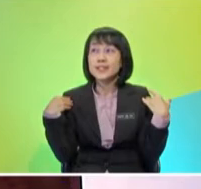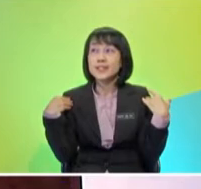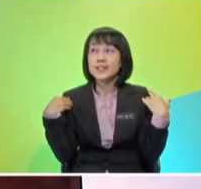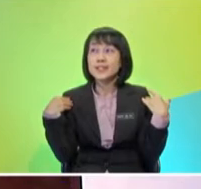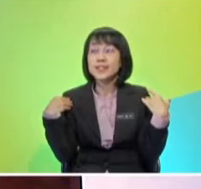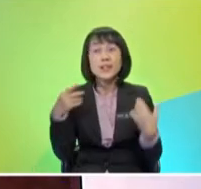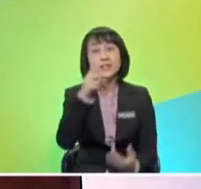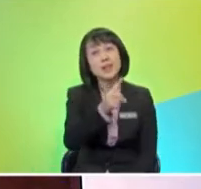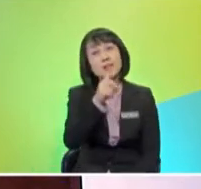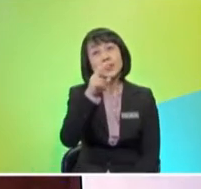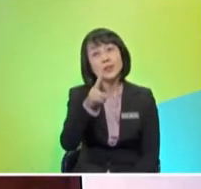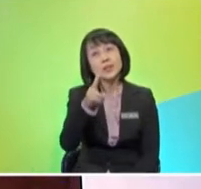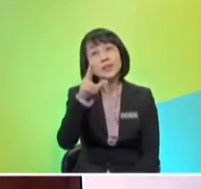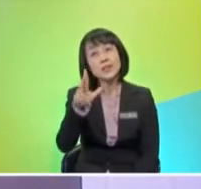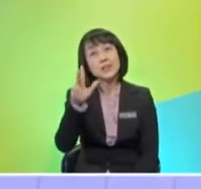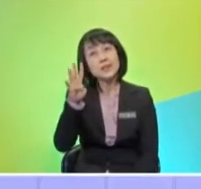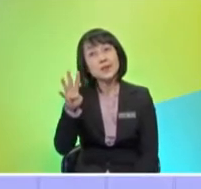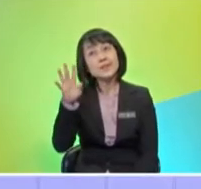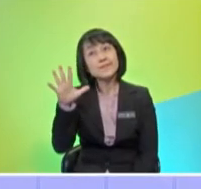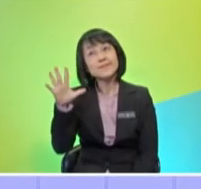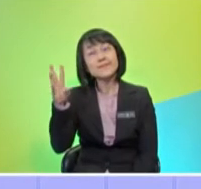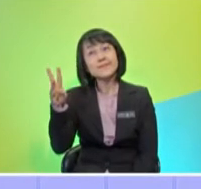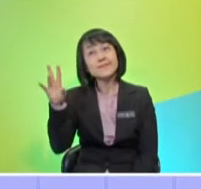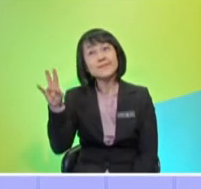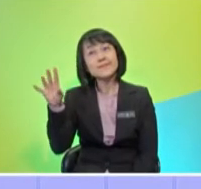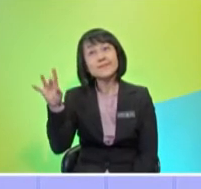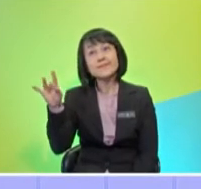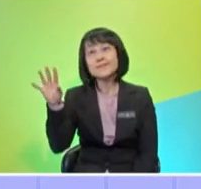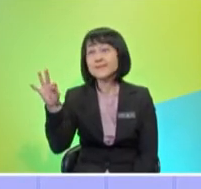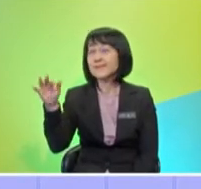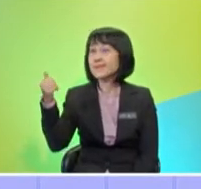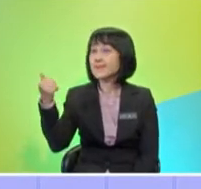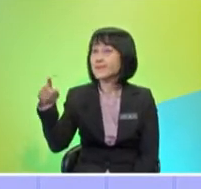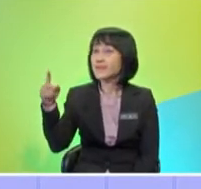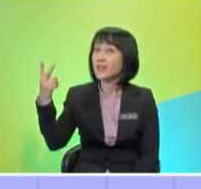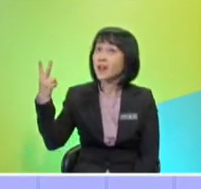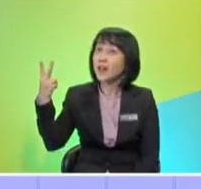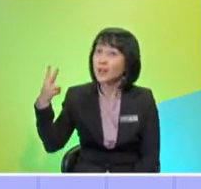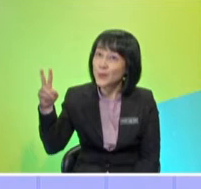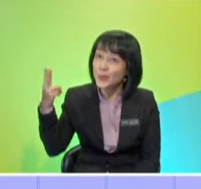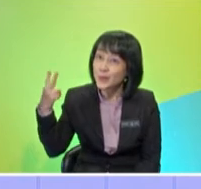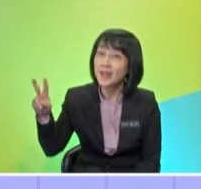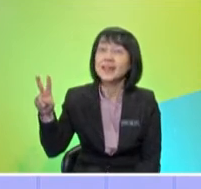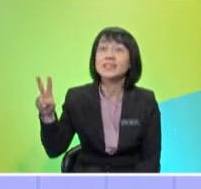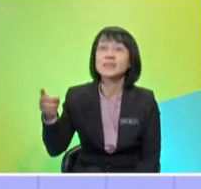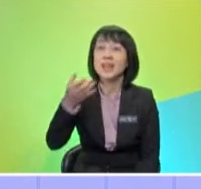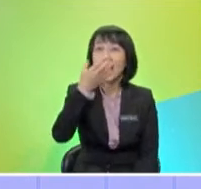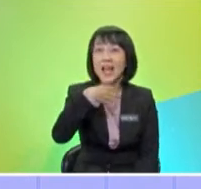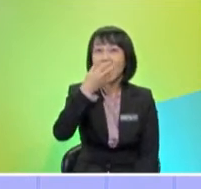1 2 3 4 5 6 7 8 9 10 11 12 biji Apple